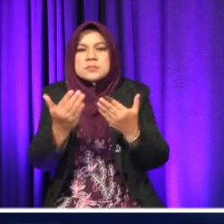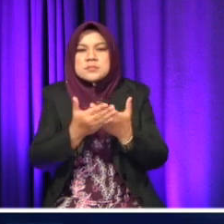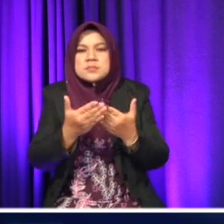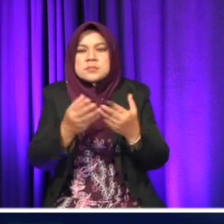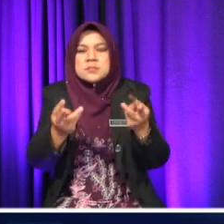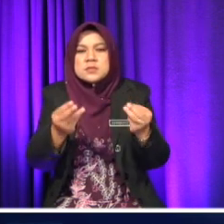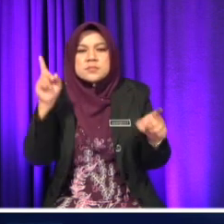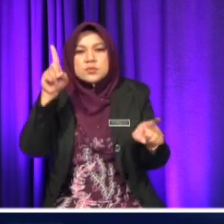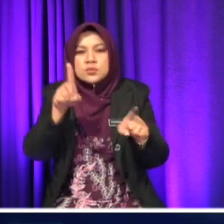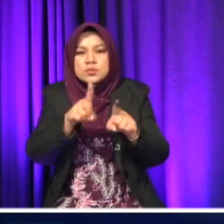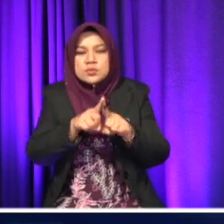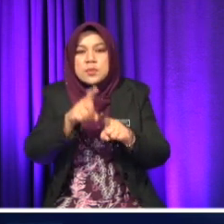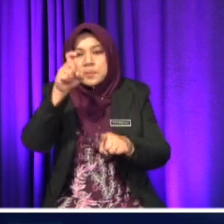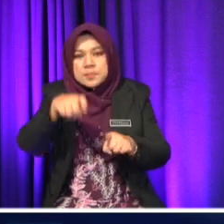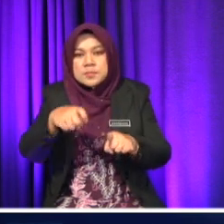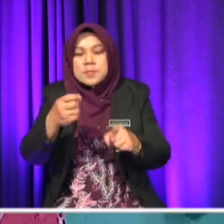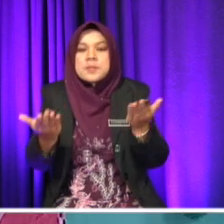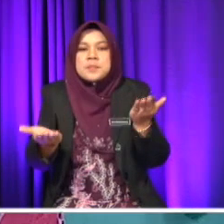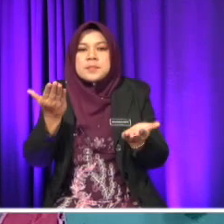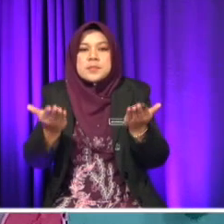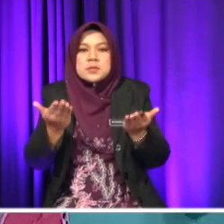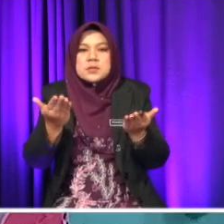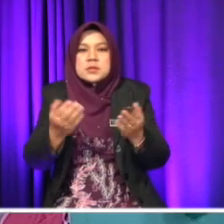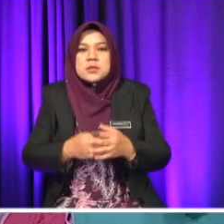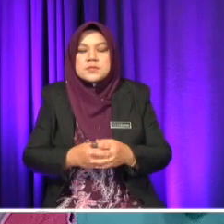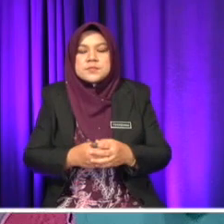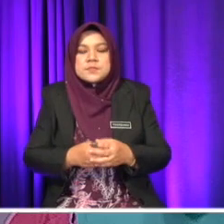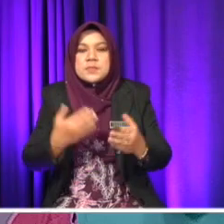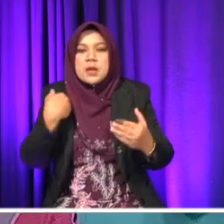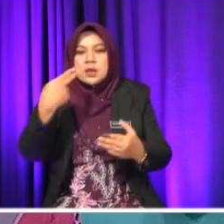Setuju kita setuju dikenal memberi pertimbangan justifikasi